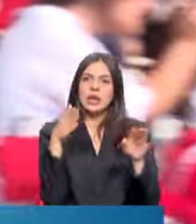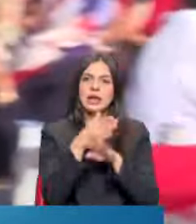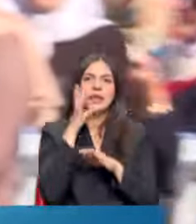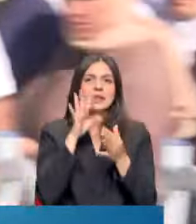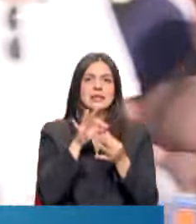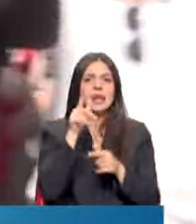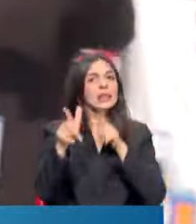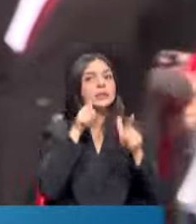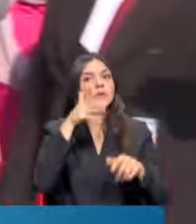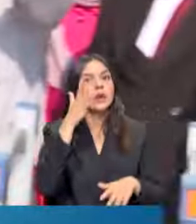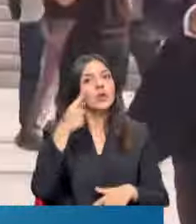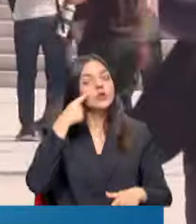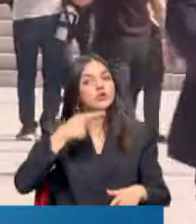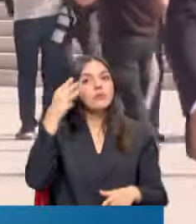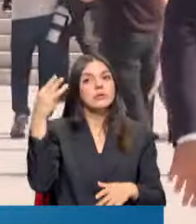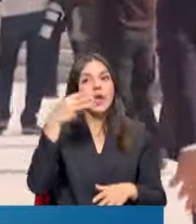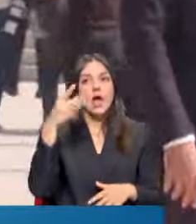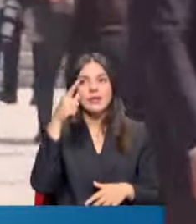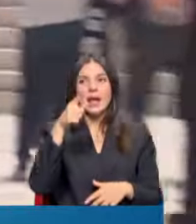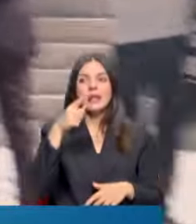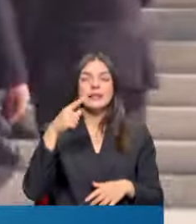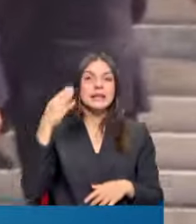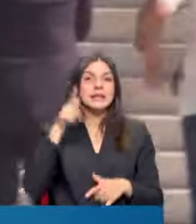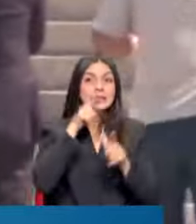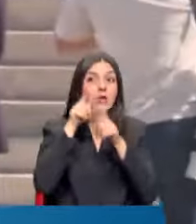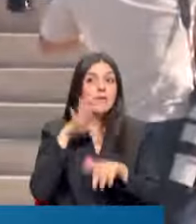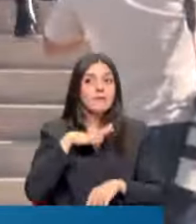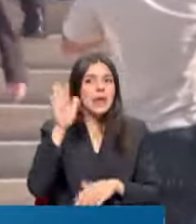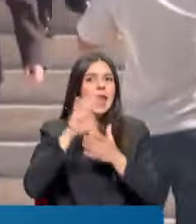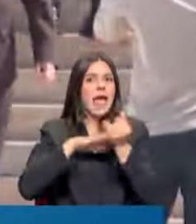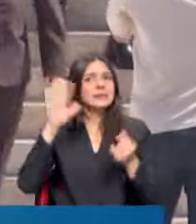sloganları, Cumhurbaşkanı Erdoğan slogan atanları eliyle selamladı.